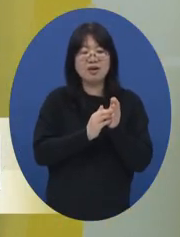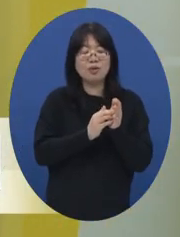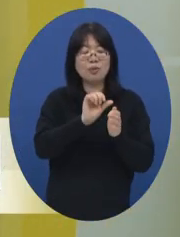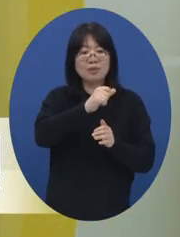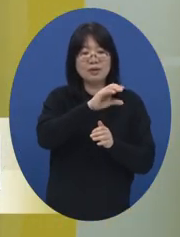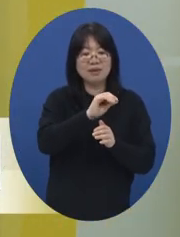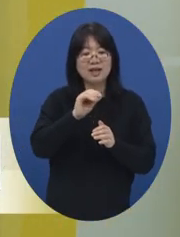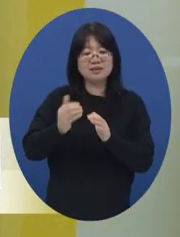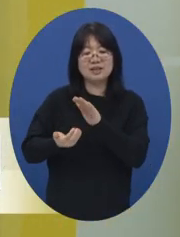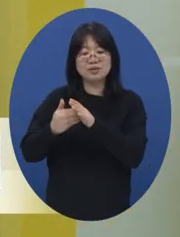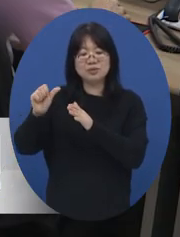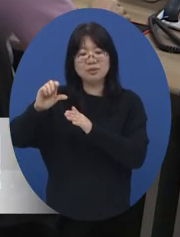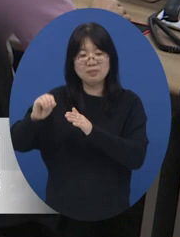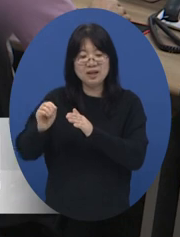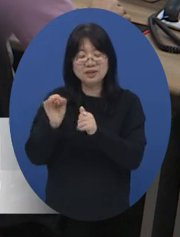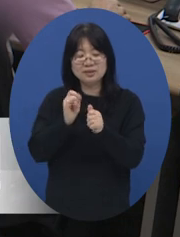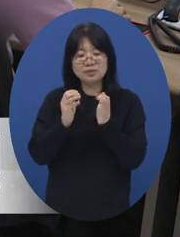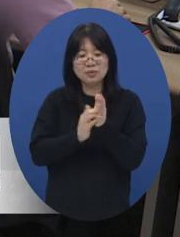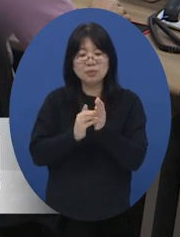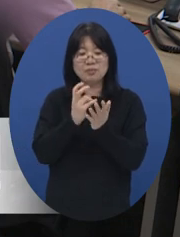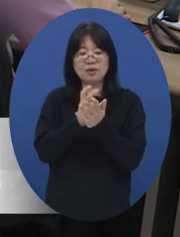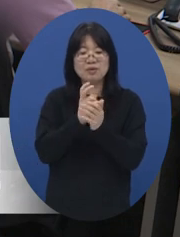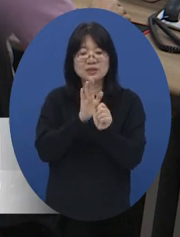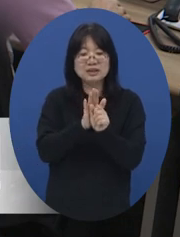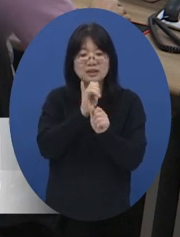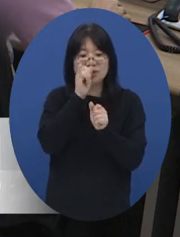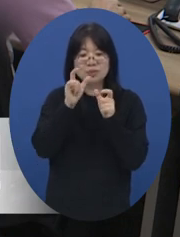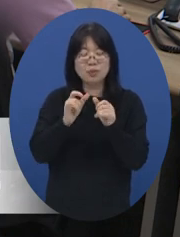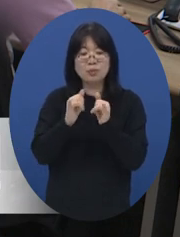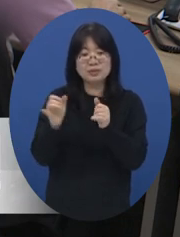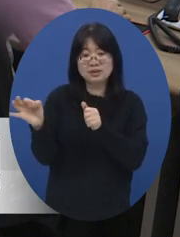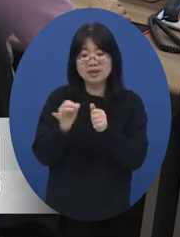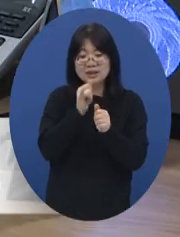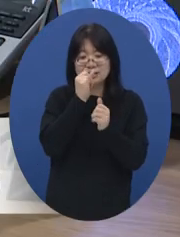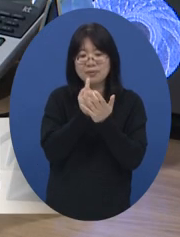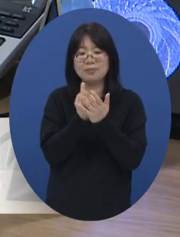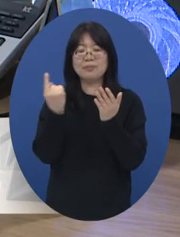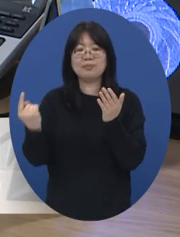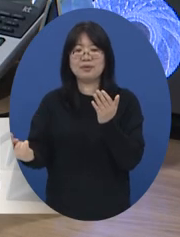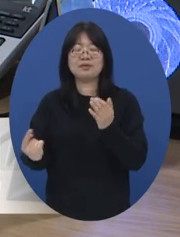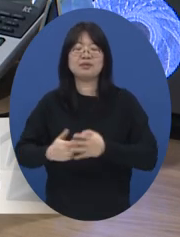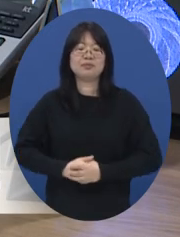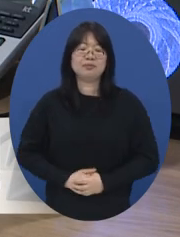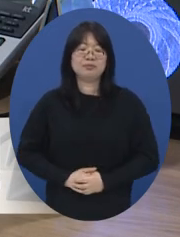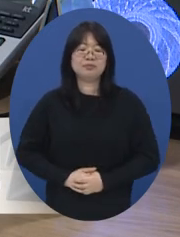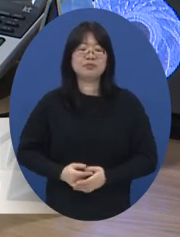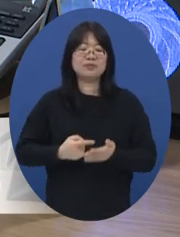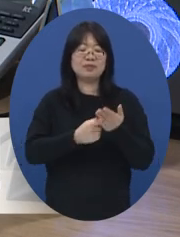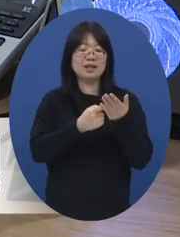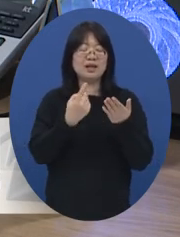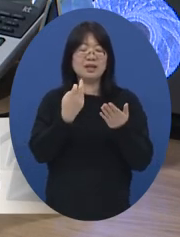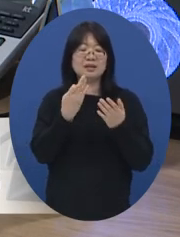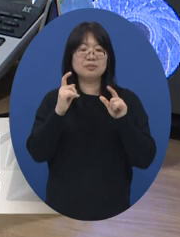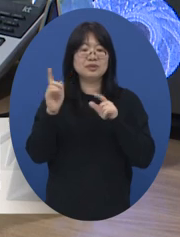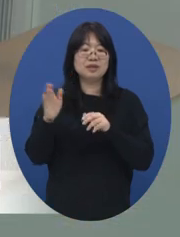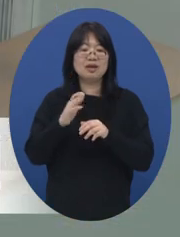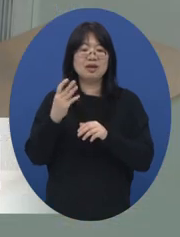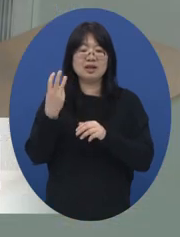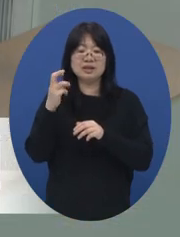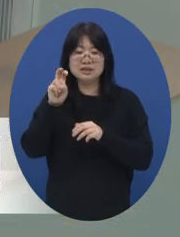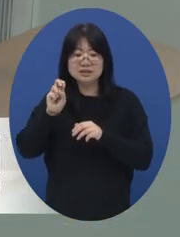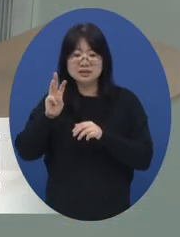받을 수 있고 법정 지원 단체나 이미도 비로 지원받는 것은 제외 입니다 신성은 오는 13일부터 23일까지